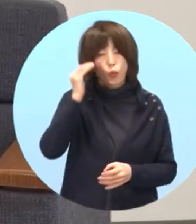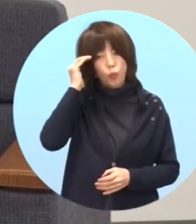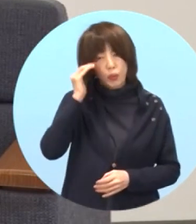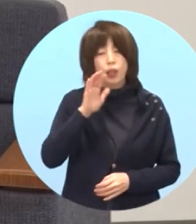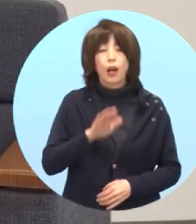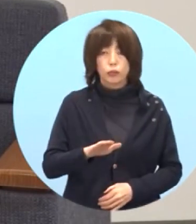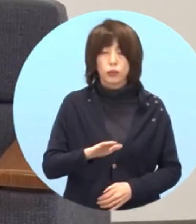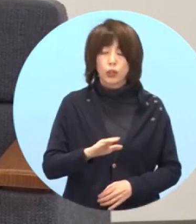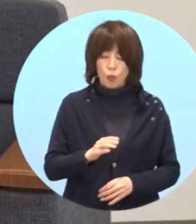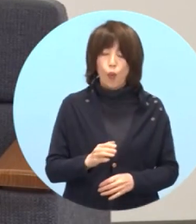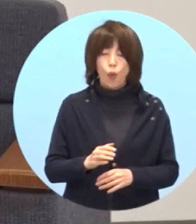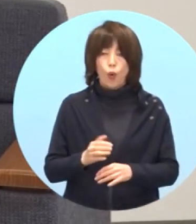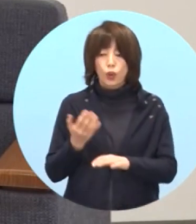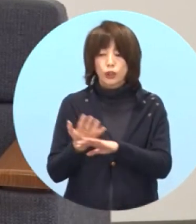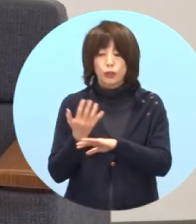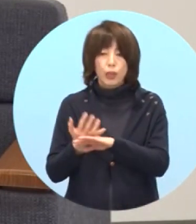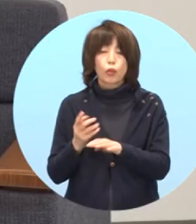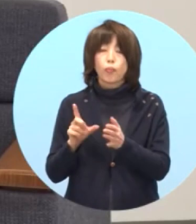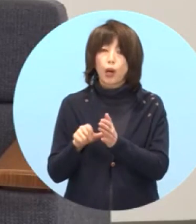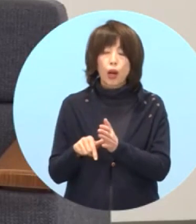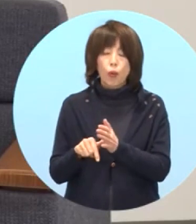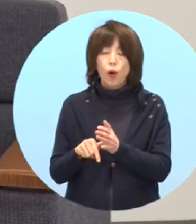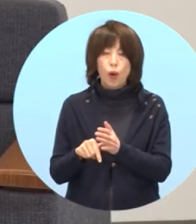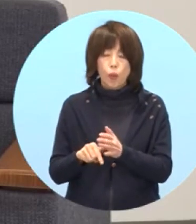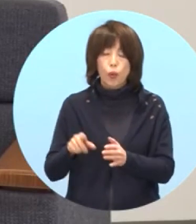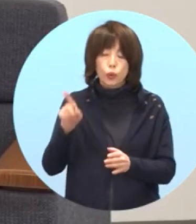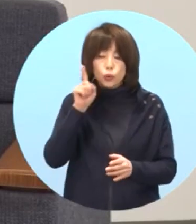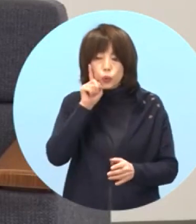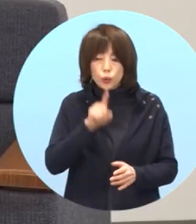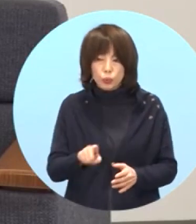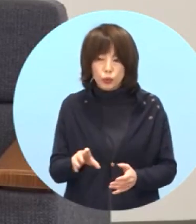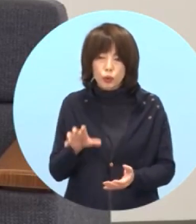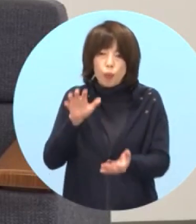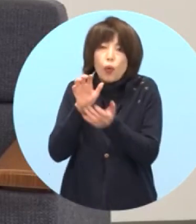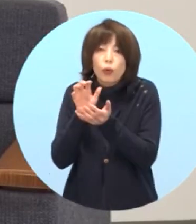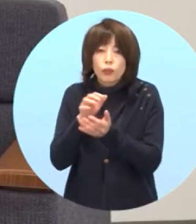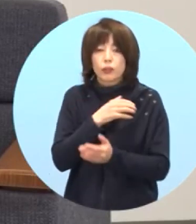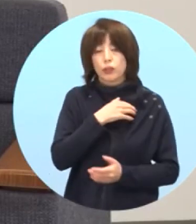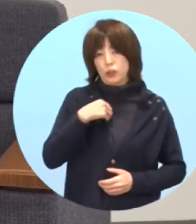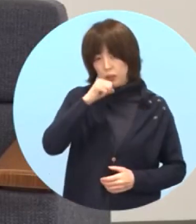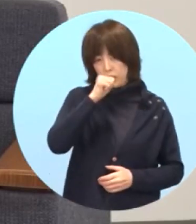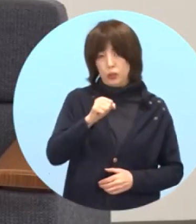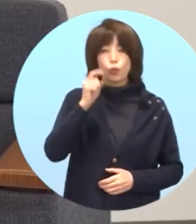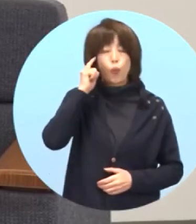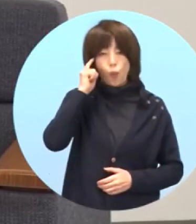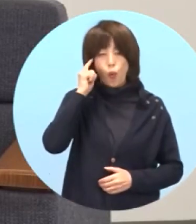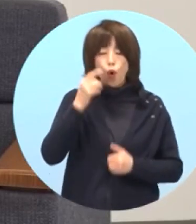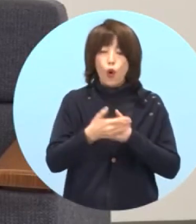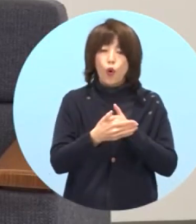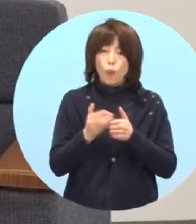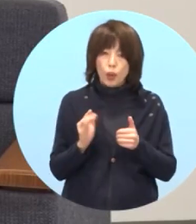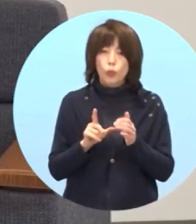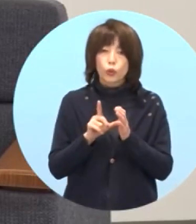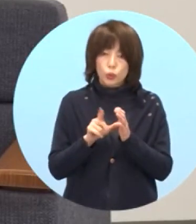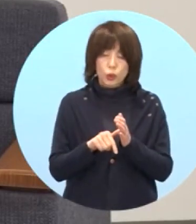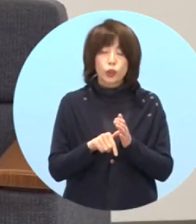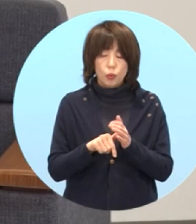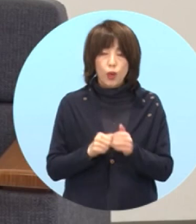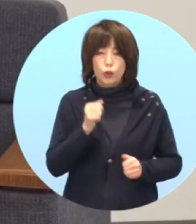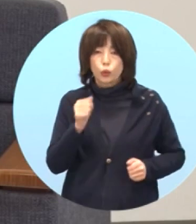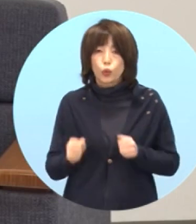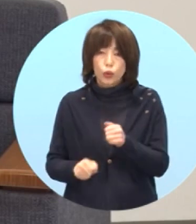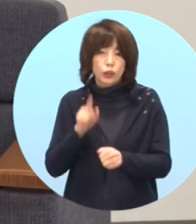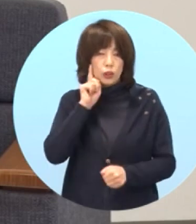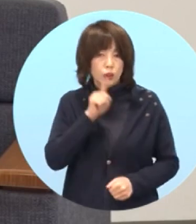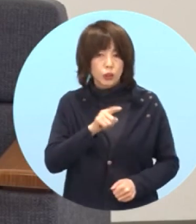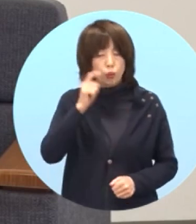るんですけれども、人工芝のグラウンドだとそういうこともあまり起きなくなるかと思うので、守りの面では非常に動きやすくなる